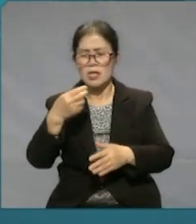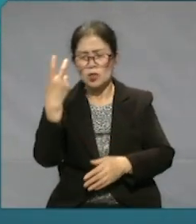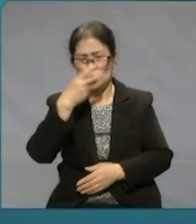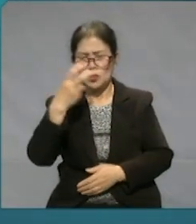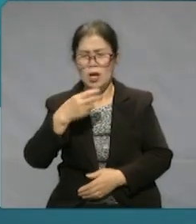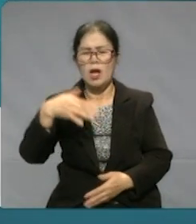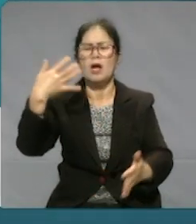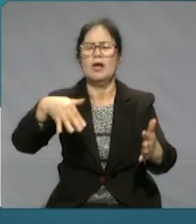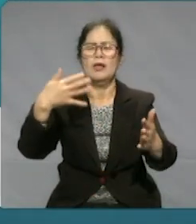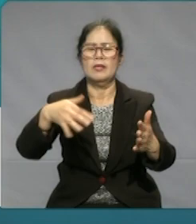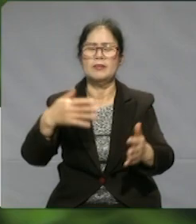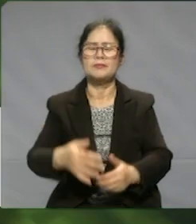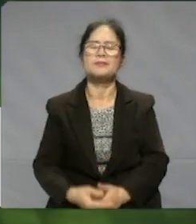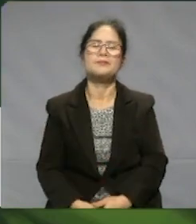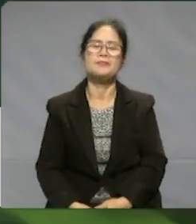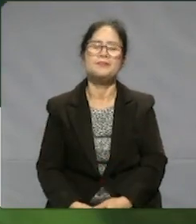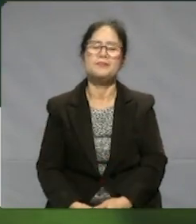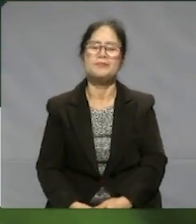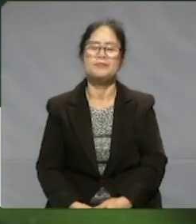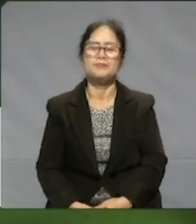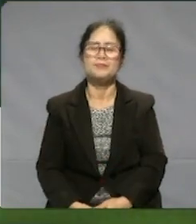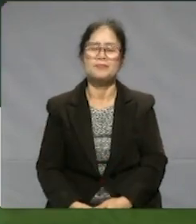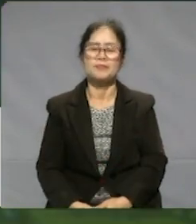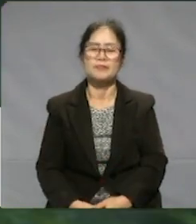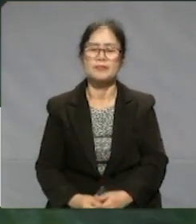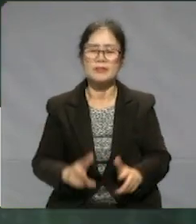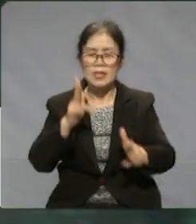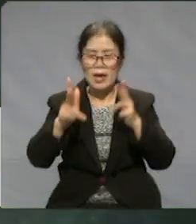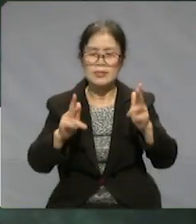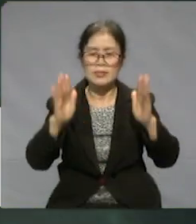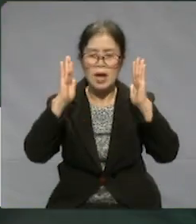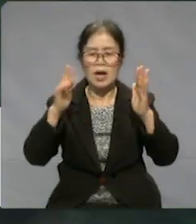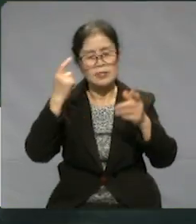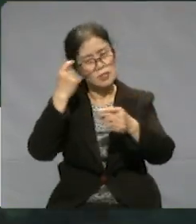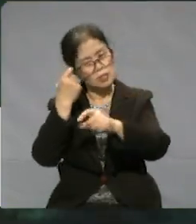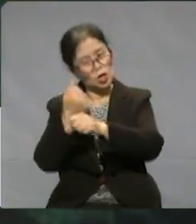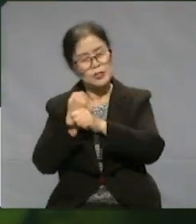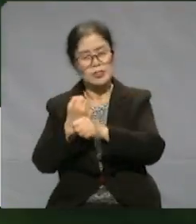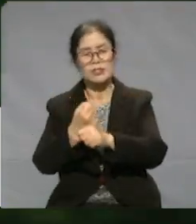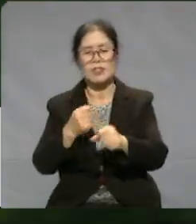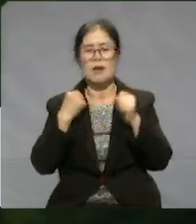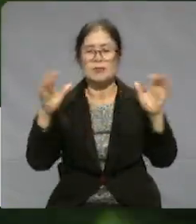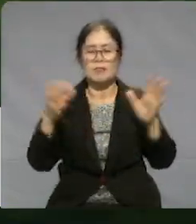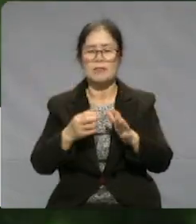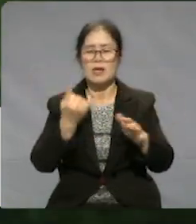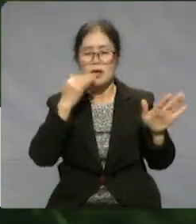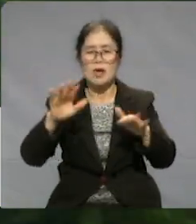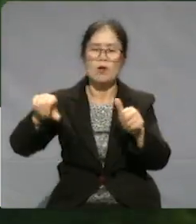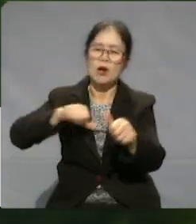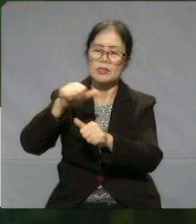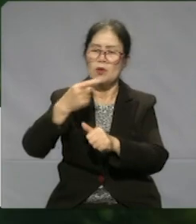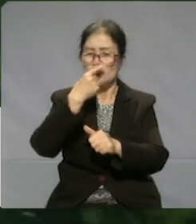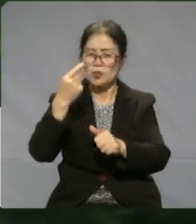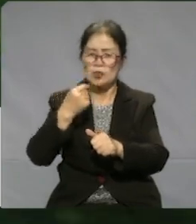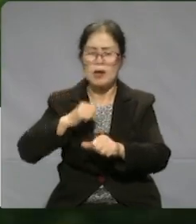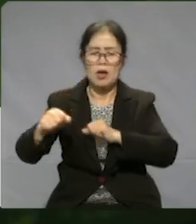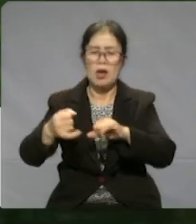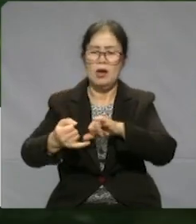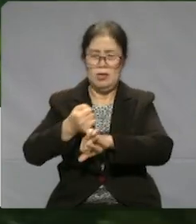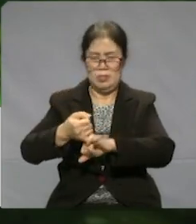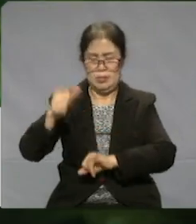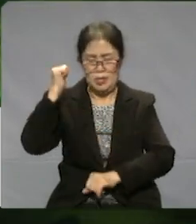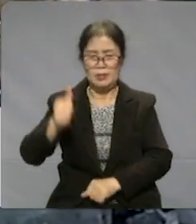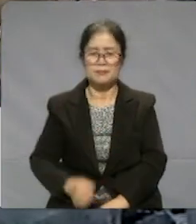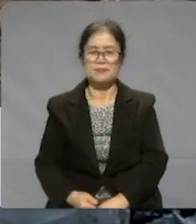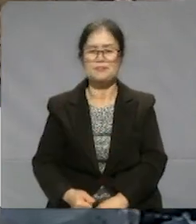조사조차 이루어지지 않는 상황에서 산학연이 합심해 해양 환경 보전에 나서자는 것입니다. 해양 쓰레기